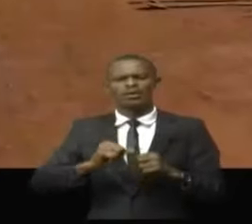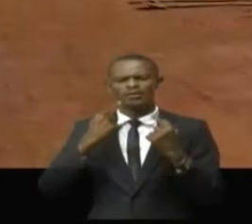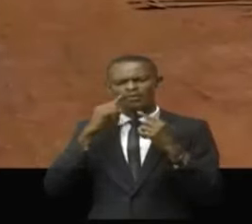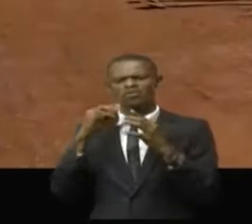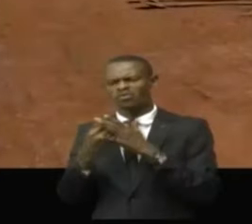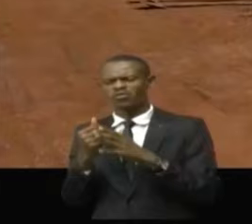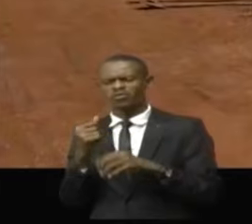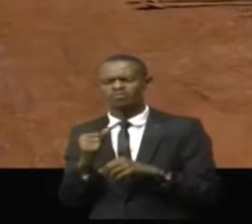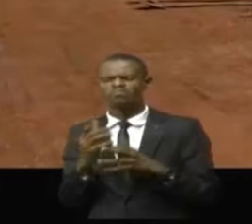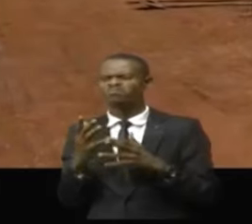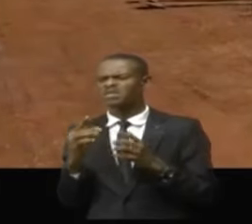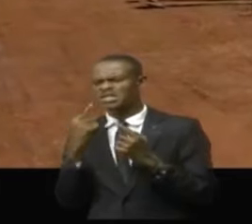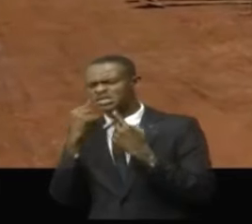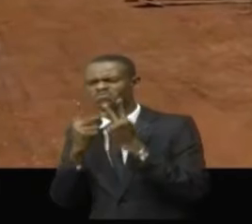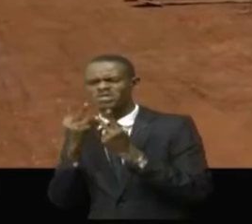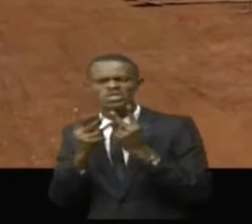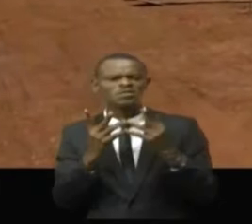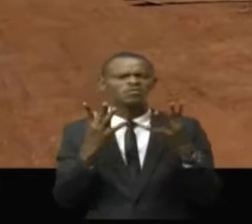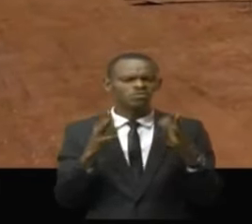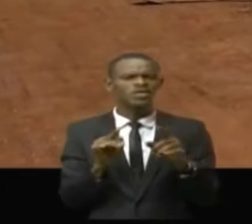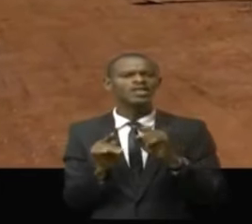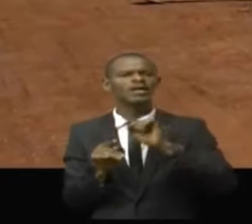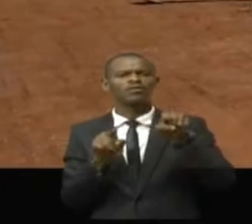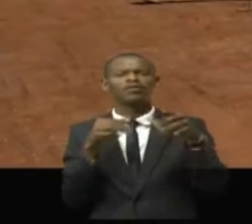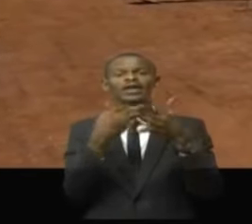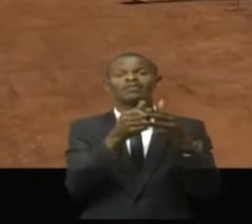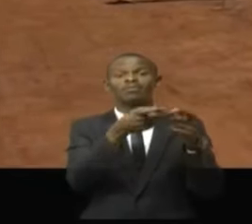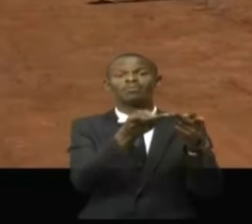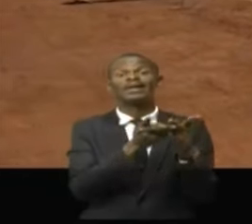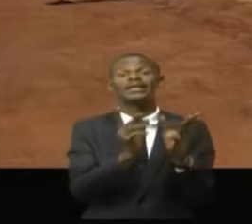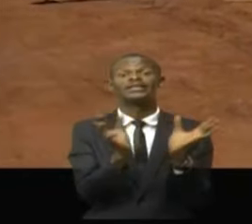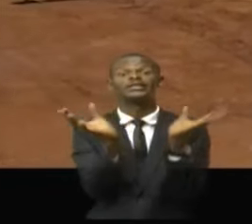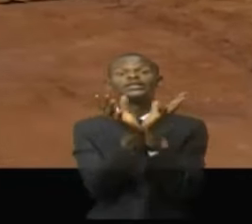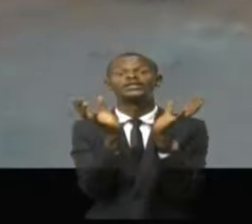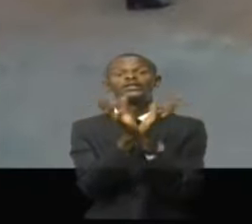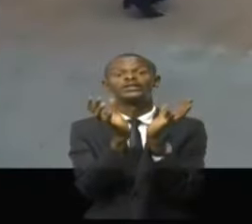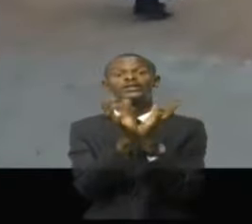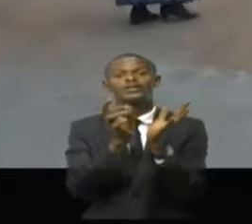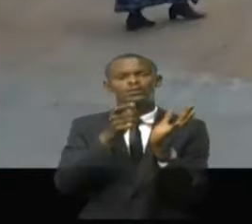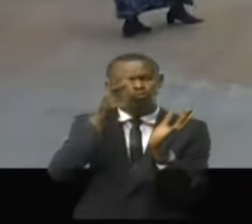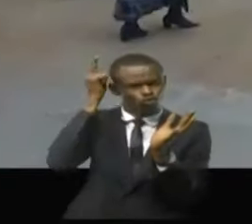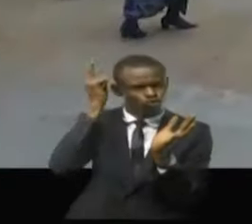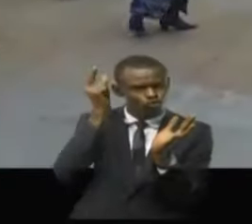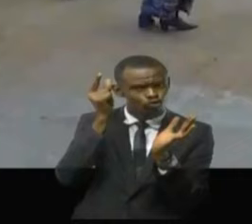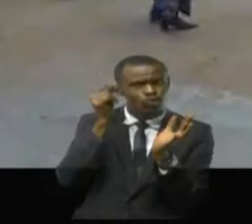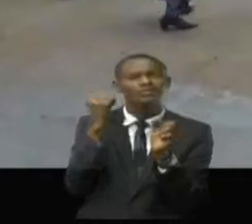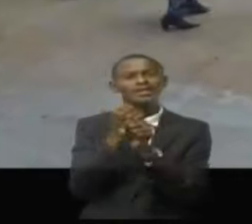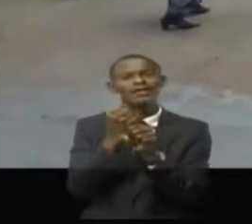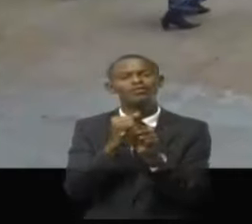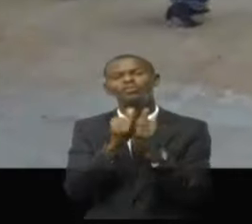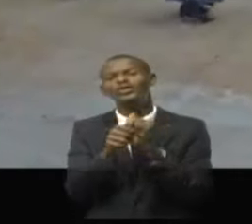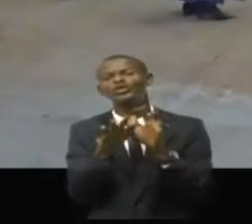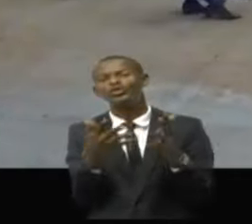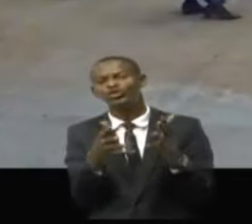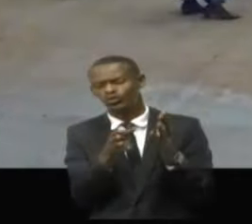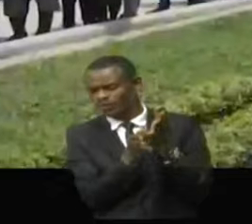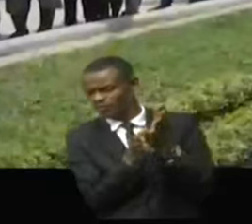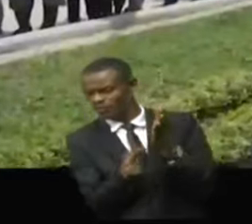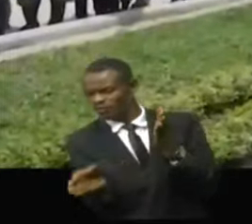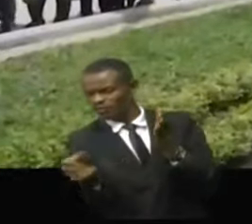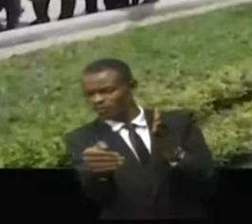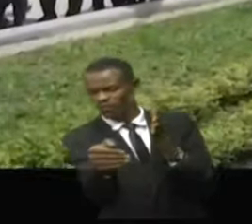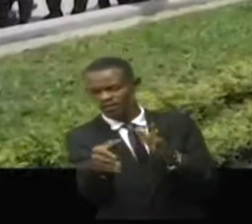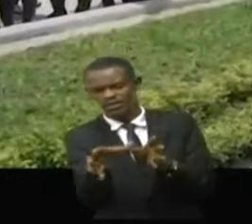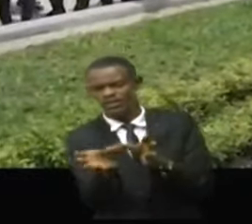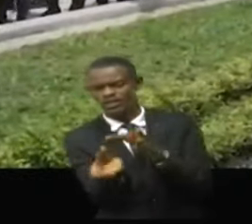Lumumba consistent à faire le nivellement avant la pose de la pelouse synthétique. Pour la route bétonnée qui est au stade de finition de la